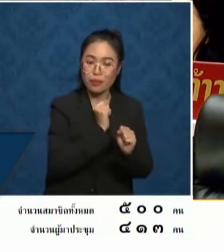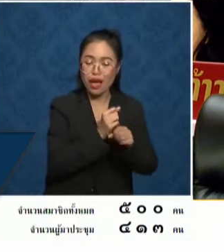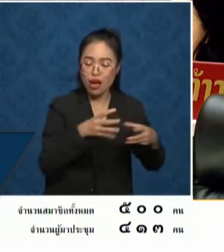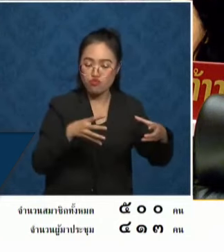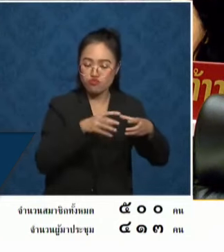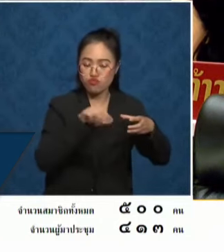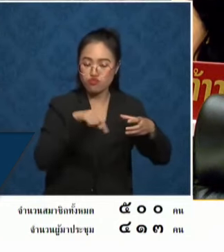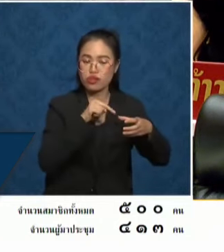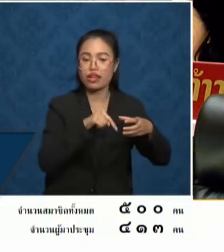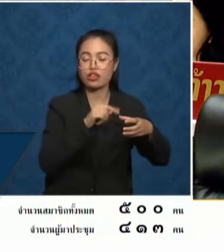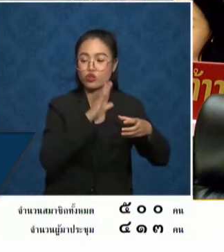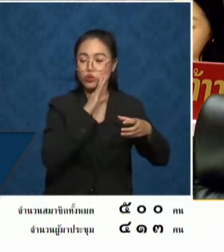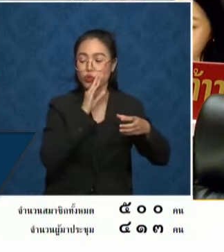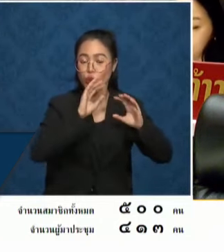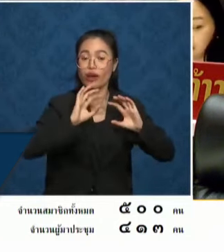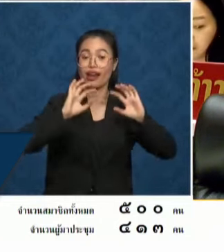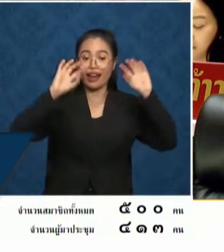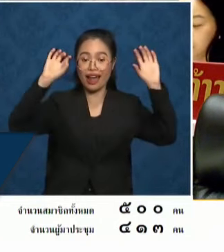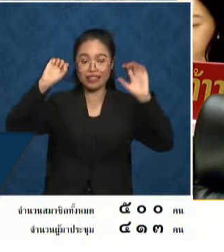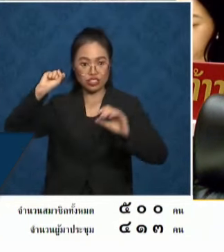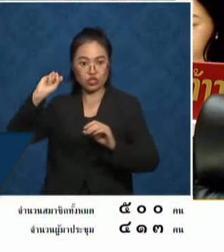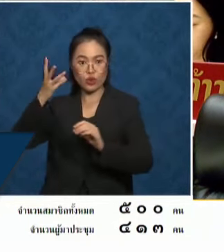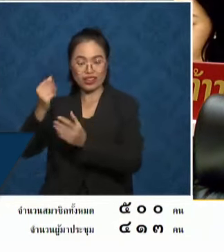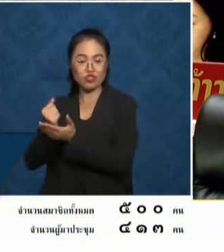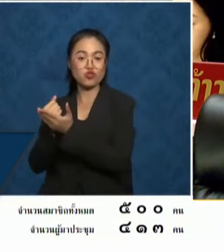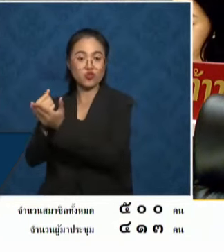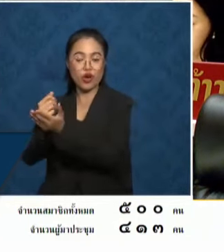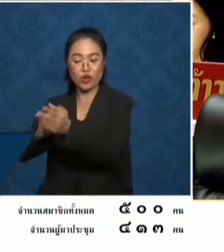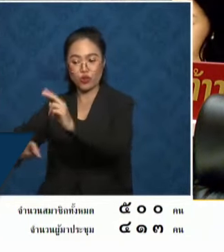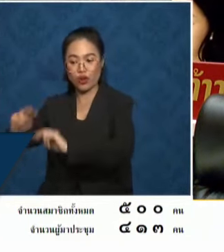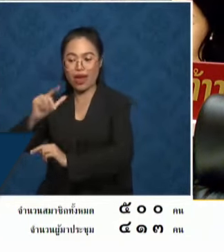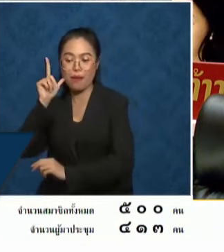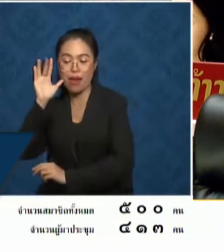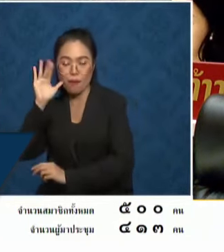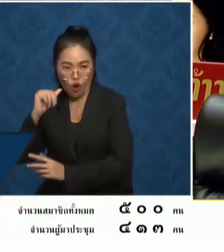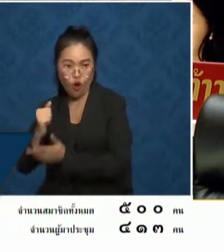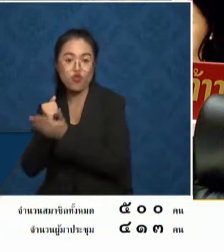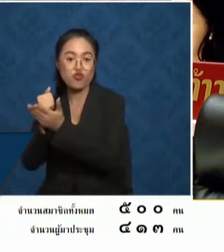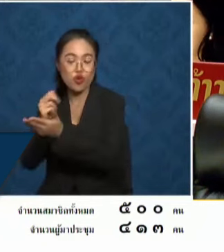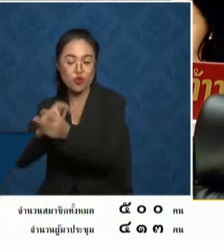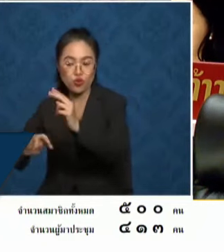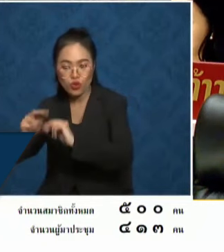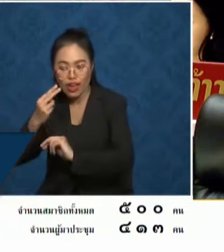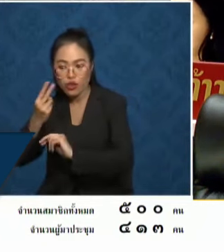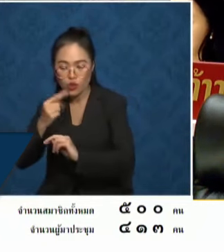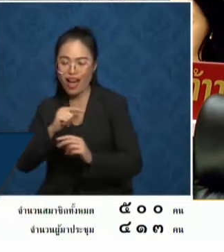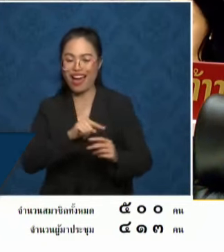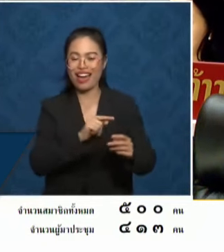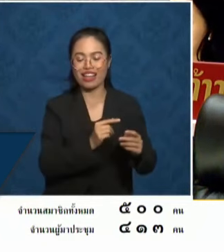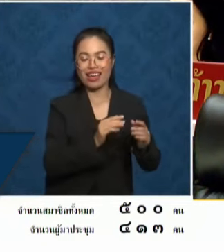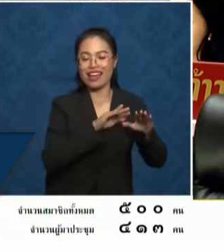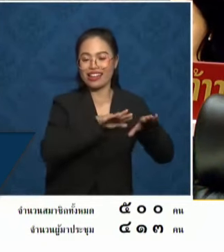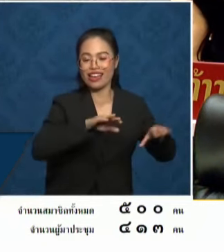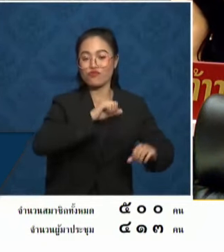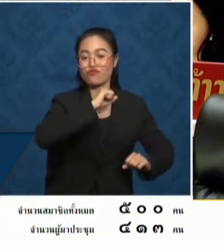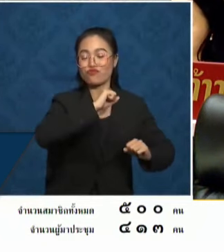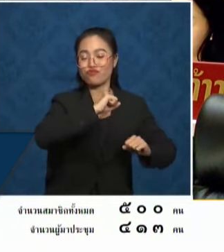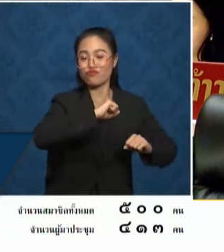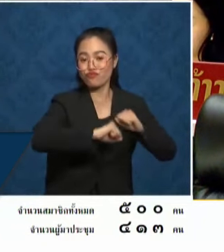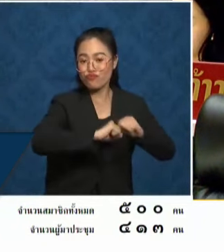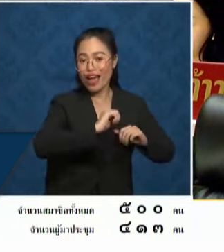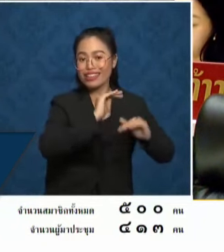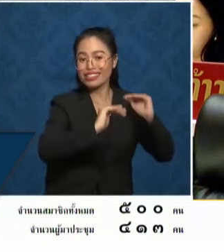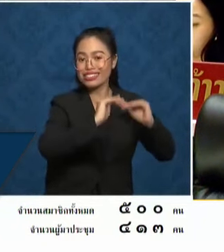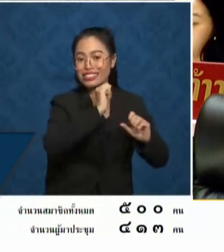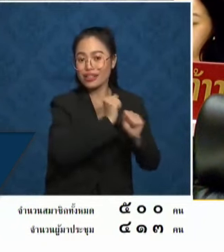เกิดสมมุติว่ารัฐบาลเนี่ยมีสวัสดิการ 3,000บาทดูแลการคนทำงานเค้าก็จะมีแพชชั่นเจะไม่ต้อง